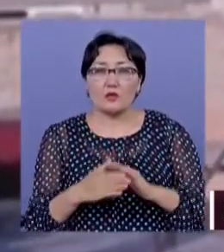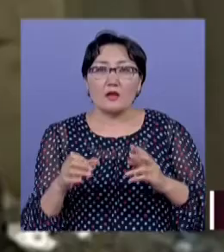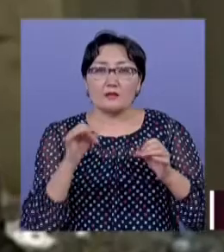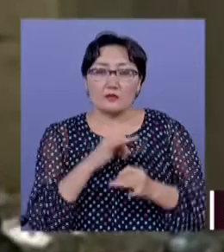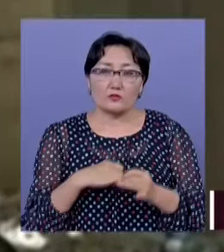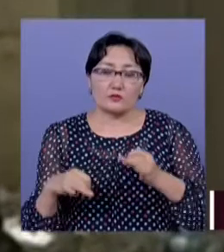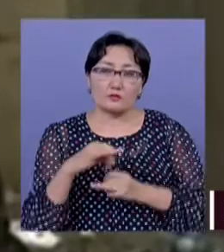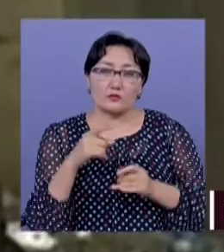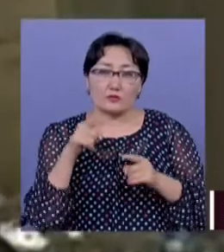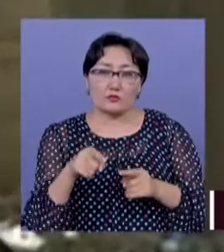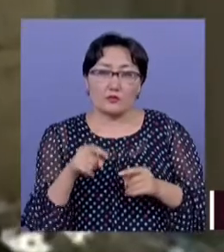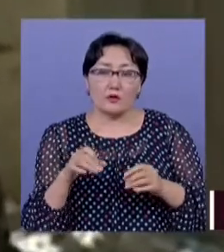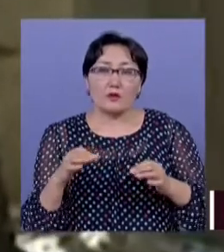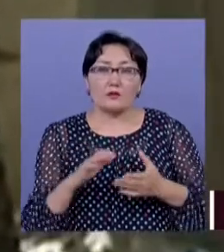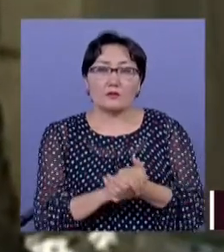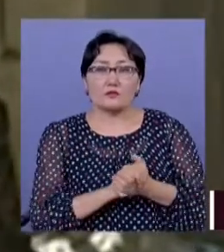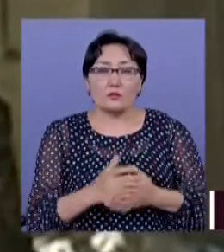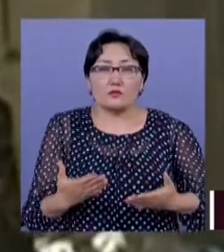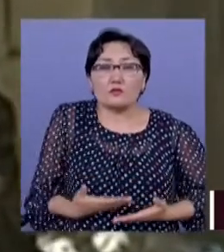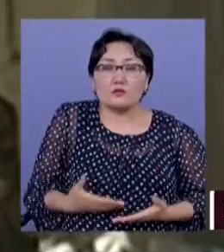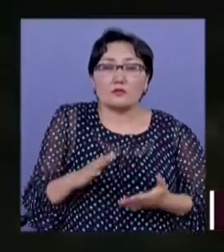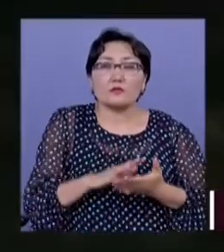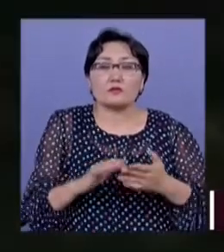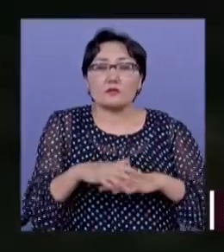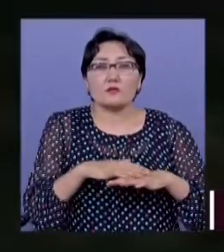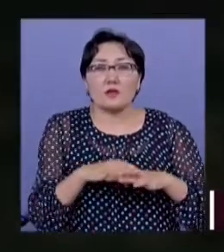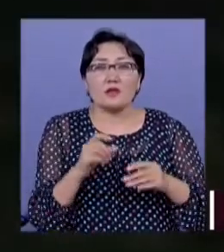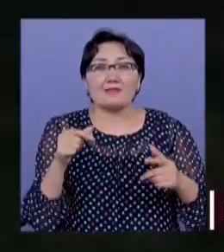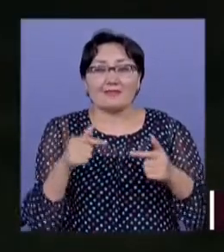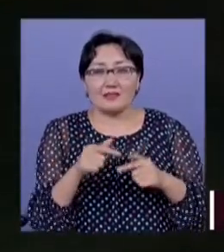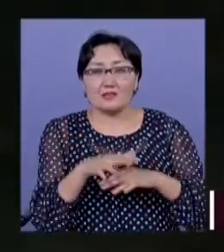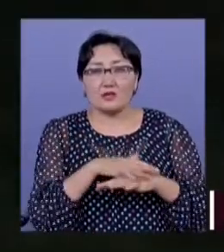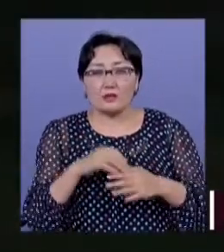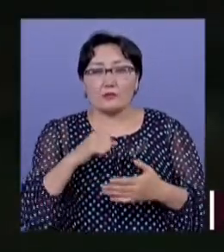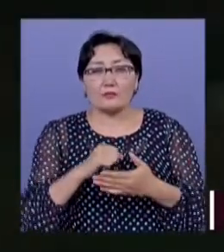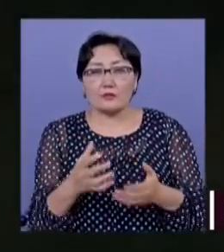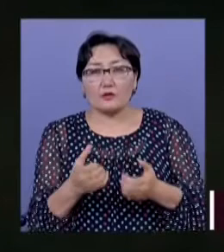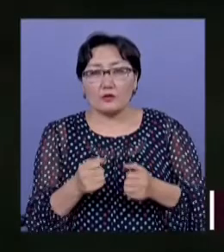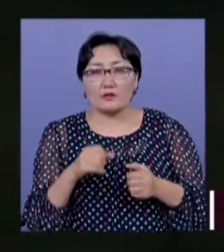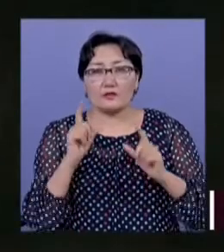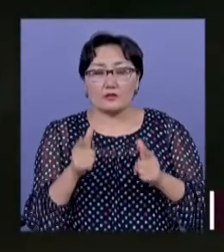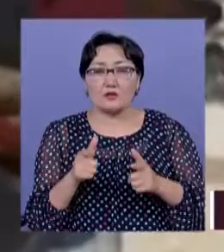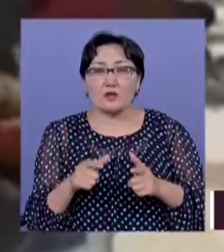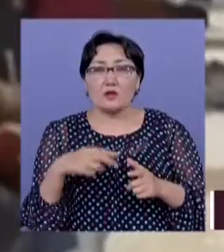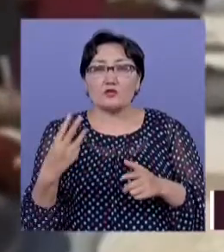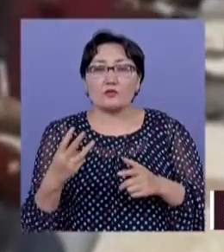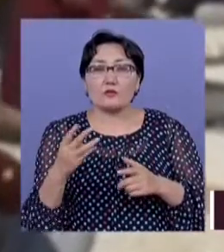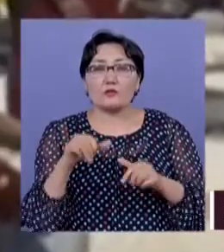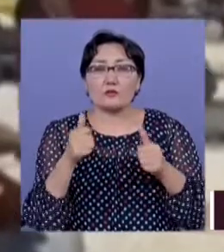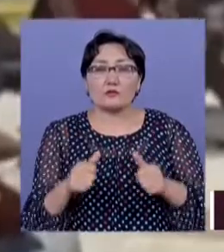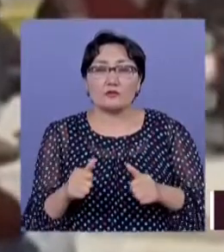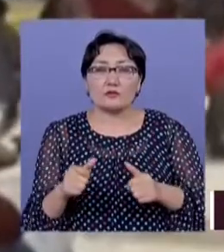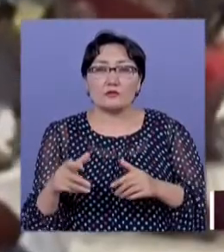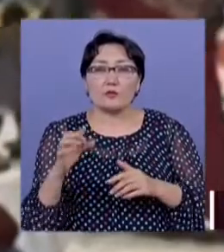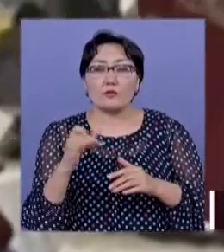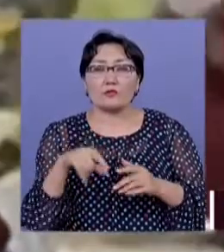салды. Ондағы бейбіт халықтың қауіпсіздігін сақтау үшін нақты шара қабылдауға келісті. Тараптар үш жақты форматта, сондай-ақ Біріккен ұлттар ұйымы